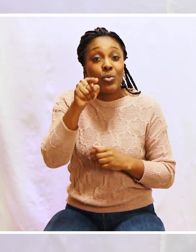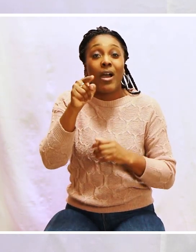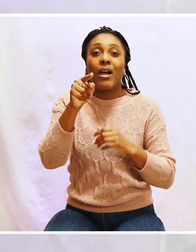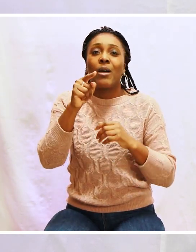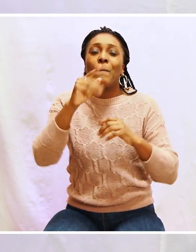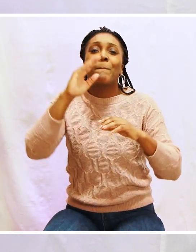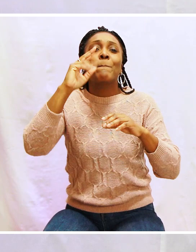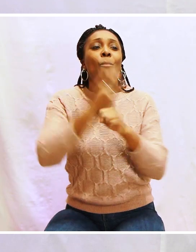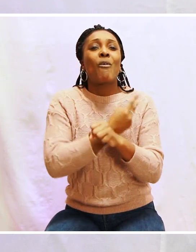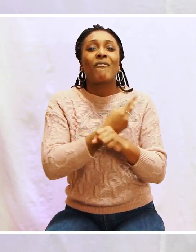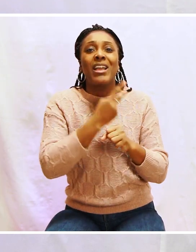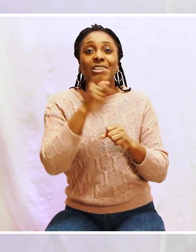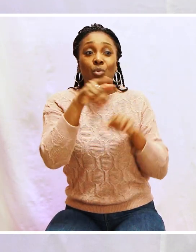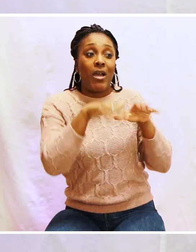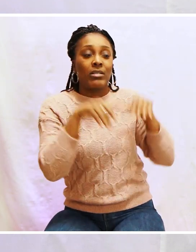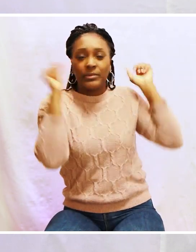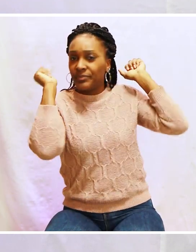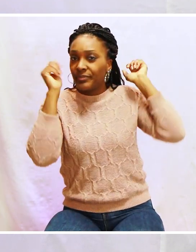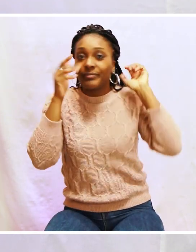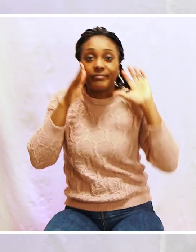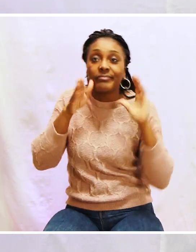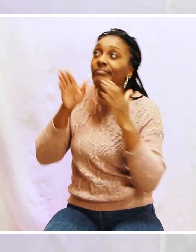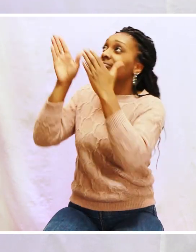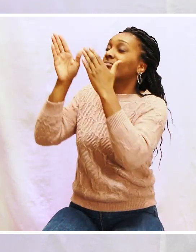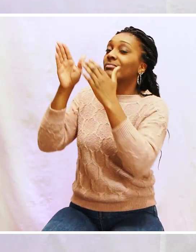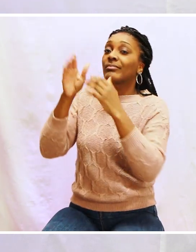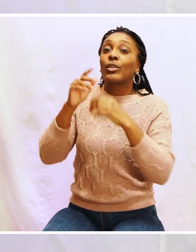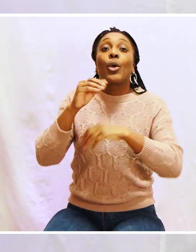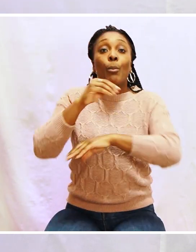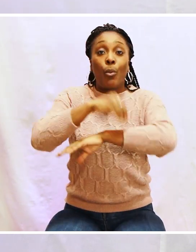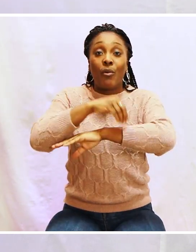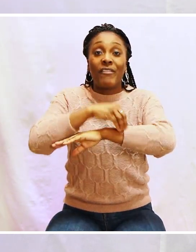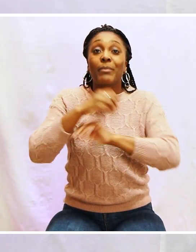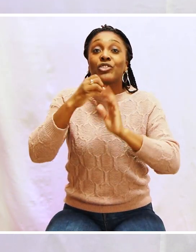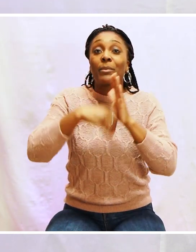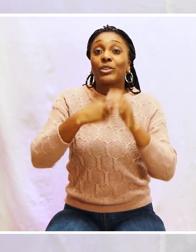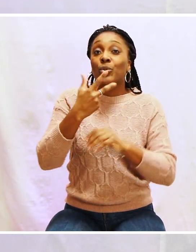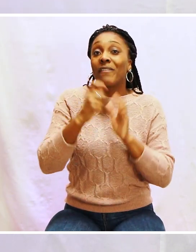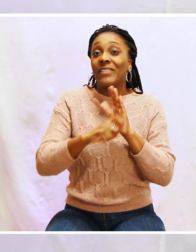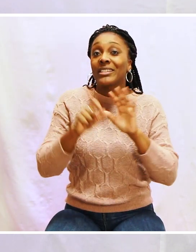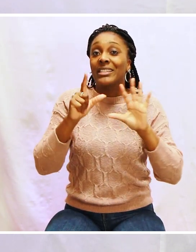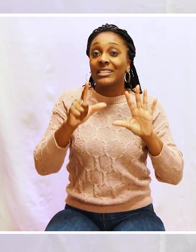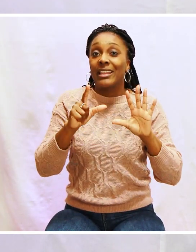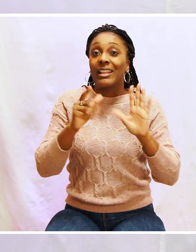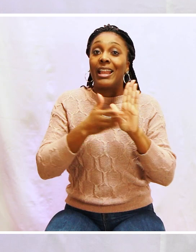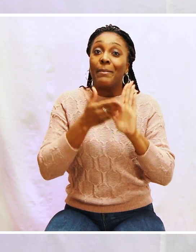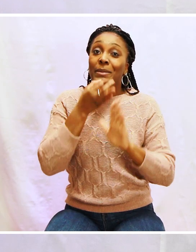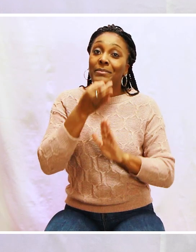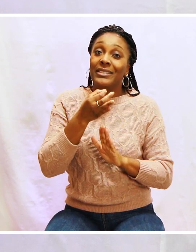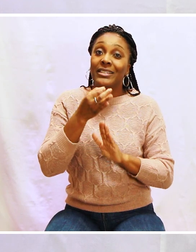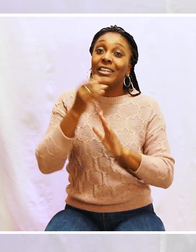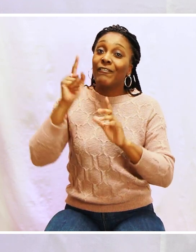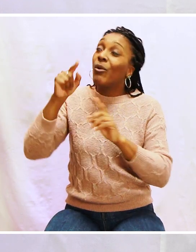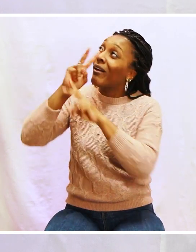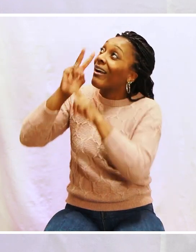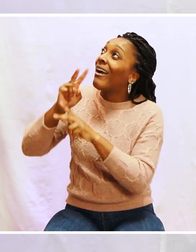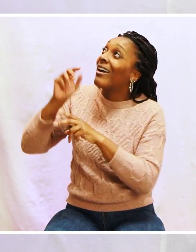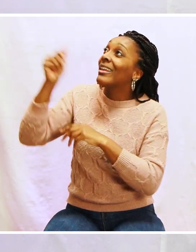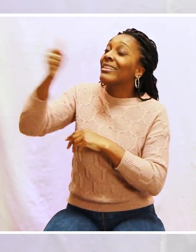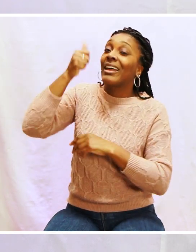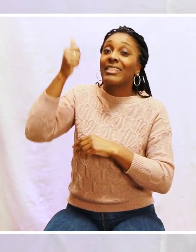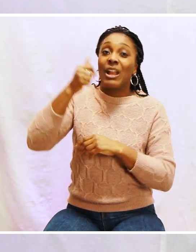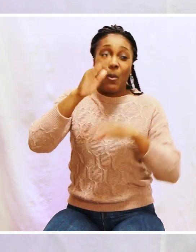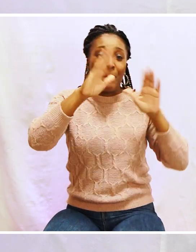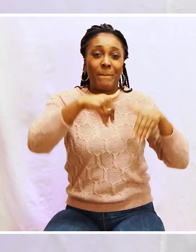détourner du mal, comme dit la parole de Dieu dans Proverbes, chapitre 3, verset 7. Crains l'Éternel et détourne-toi du mal. Ça sera